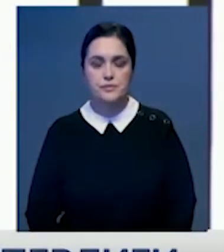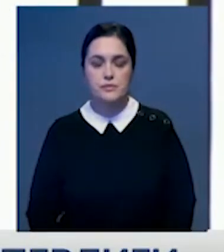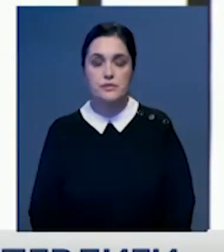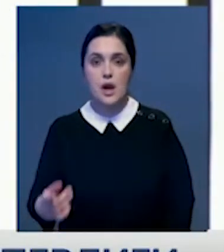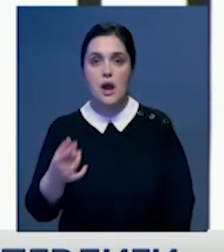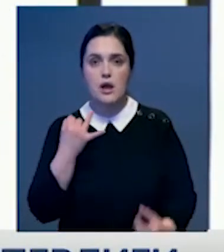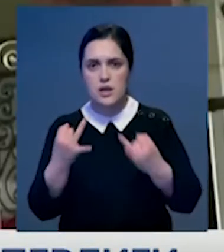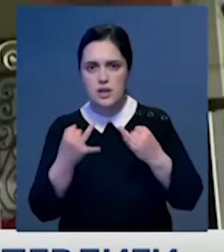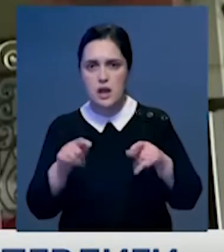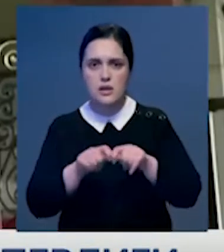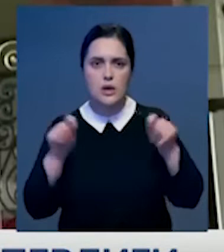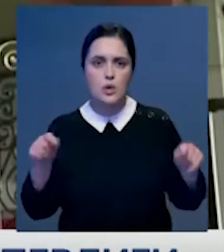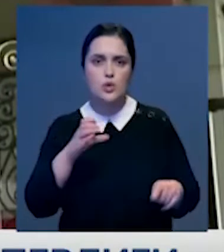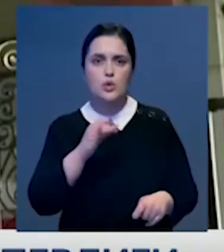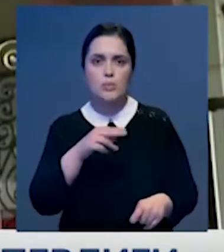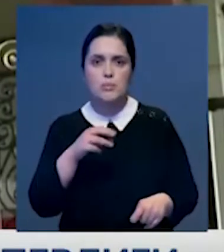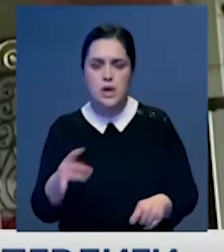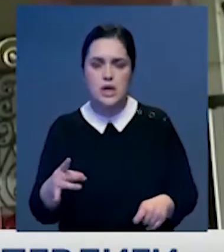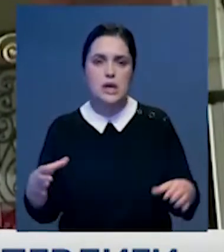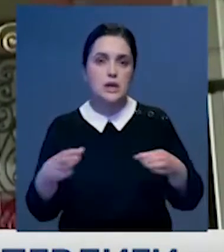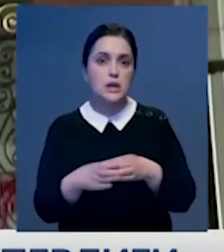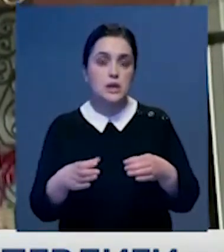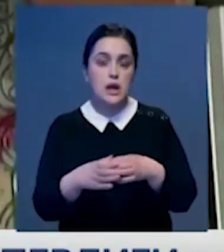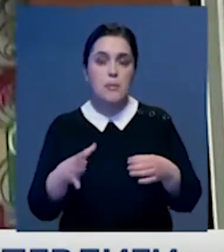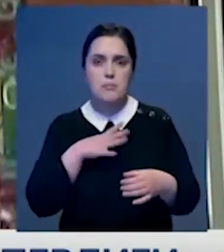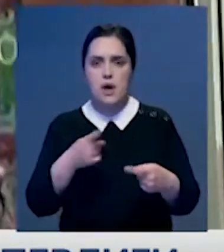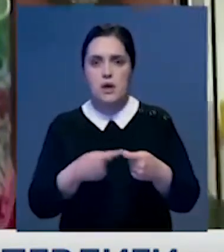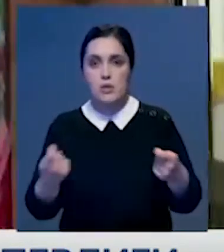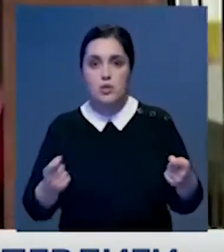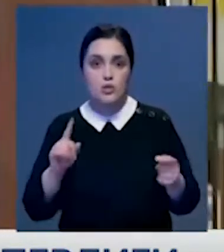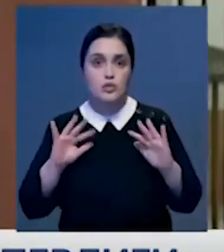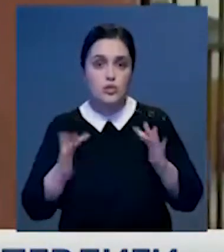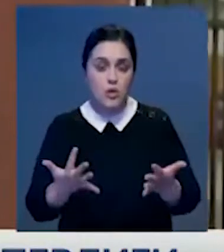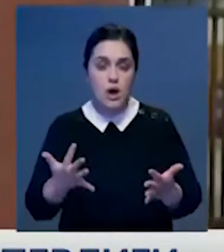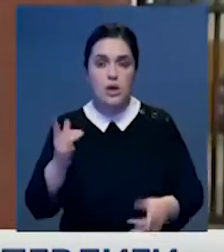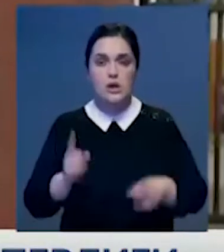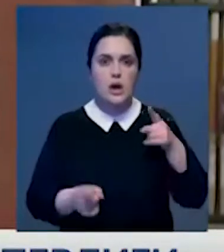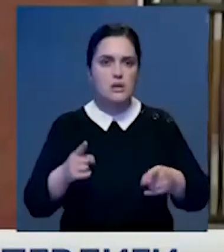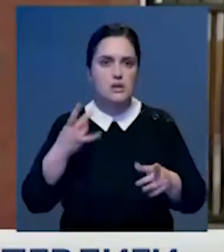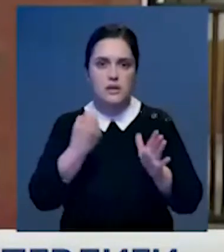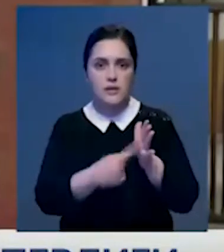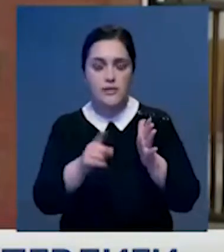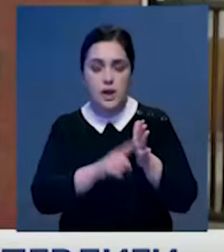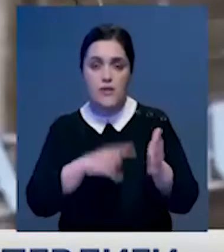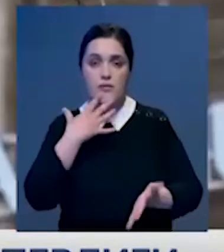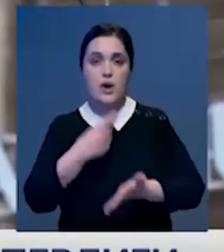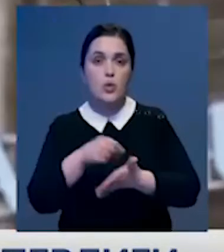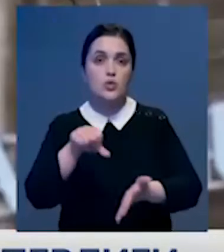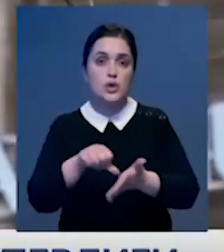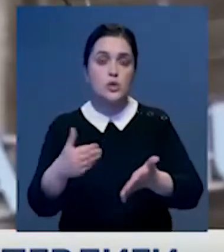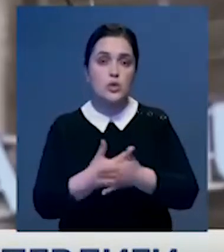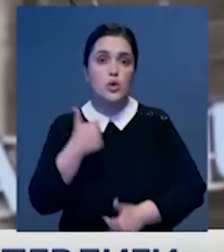создании суперлиги шли долгие годы но в то что это случится реально верили с трудом свое участие в новом турнире